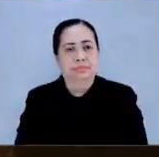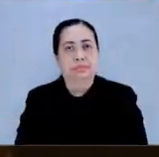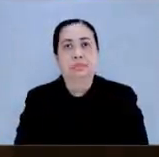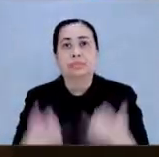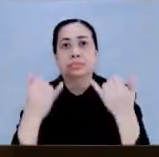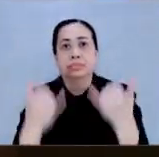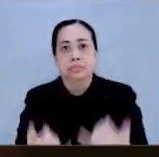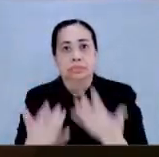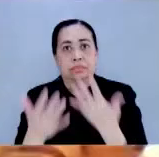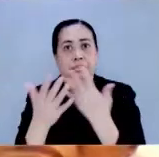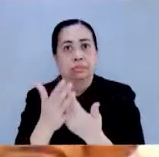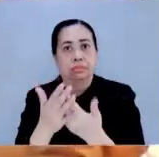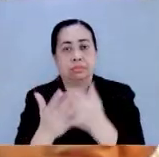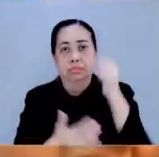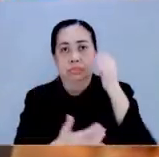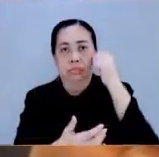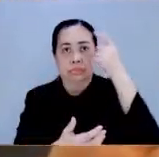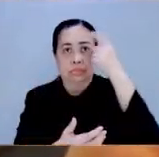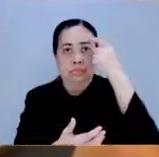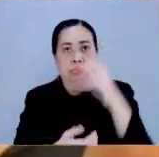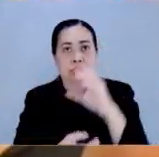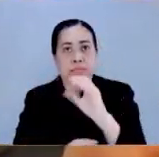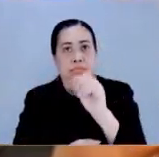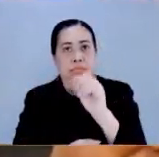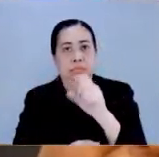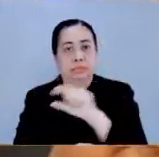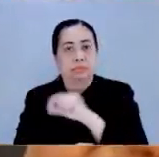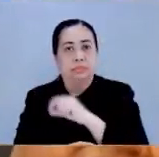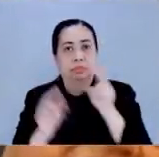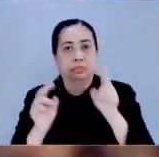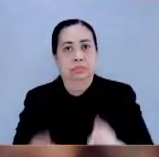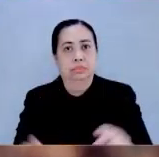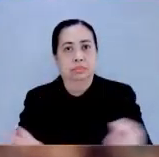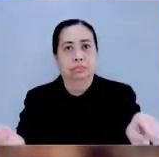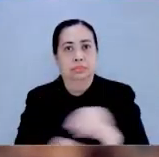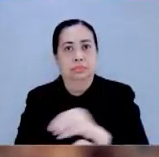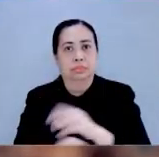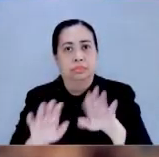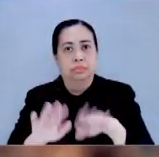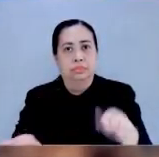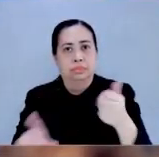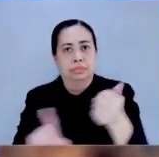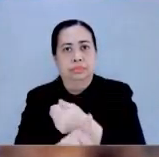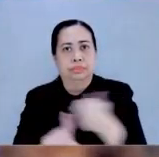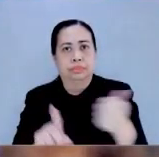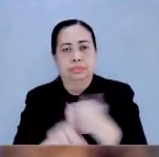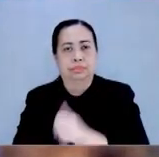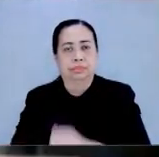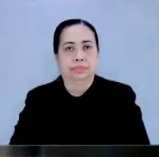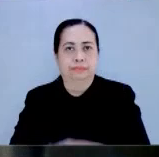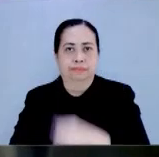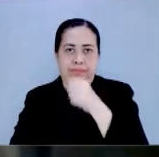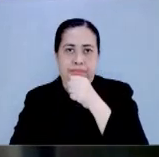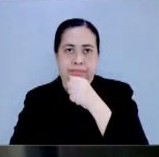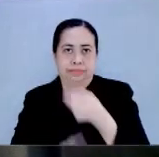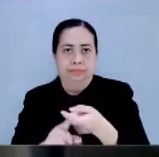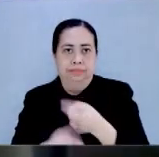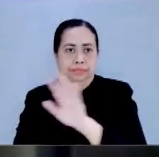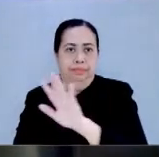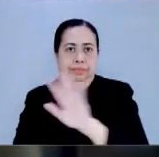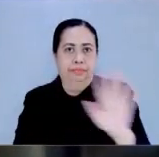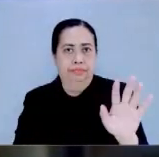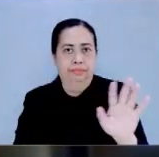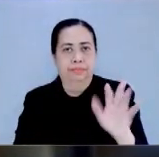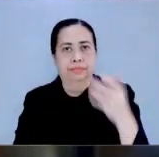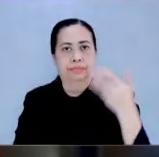Kasalukuyang nakakulong si Quiboloy dahil sa kasong qualified human trafficking at child abuse. Nagbabalita mula sa